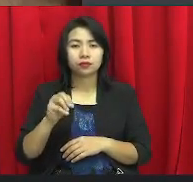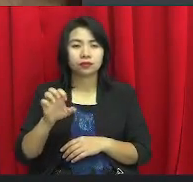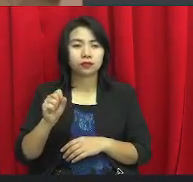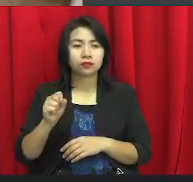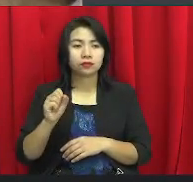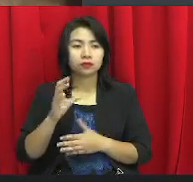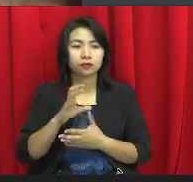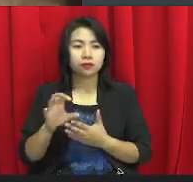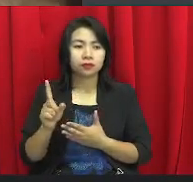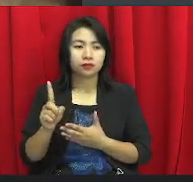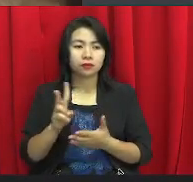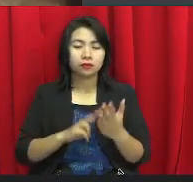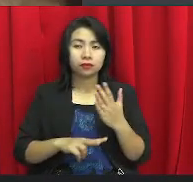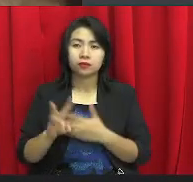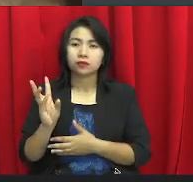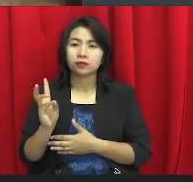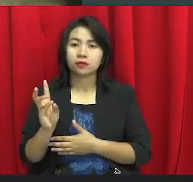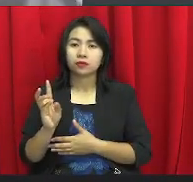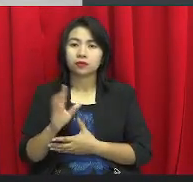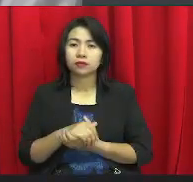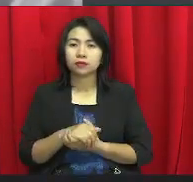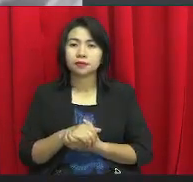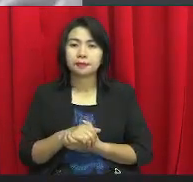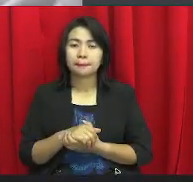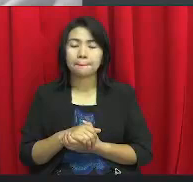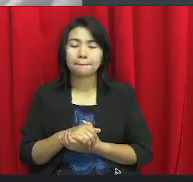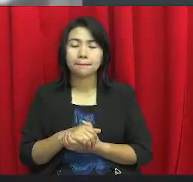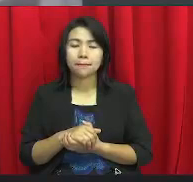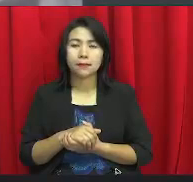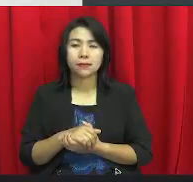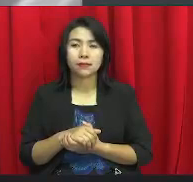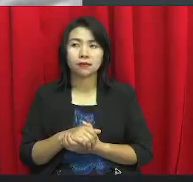Okay. James chapter 1 verse 1 verse 6.